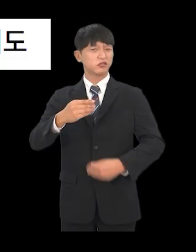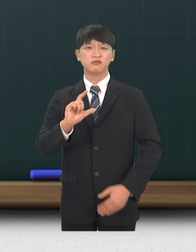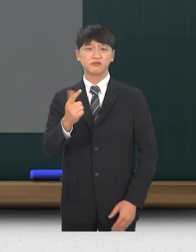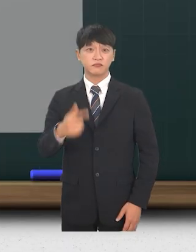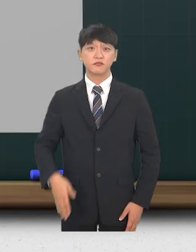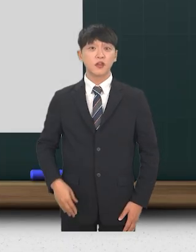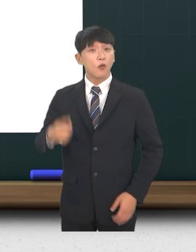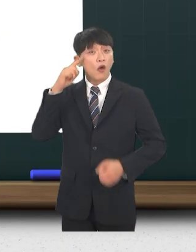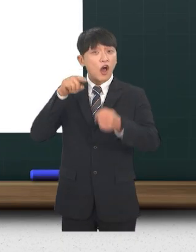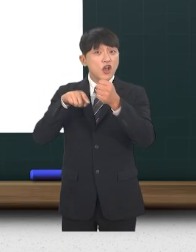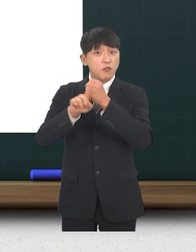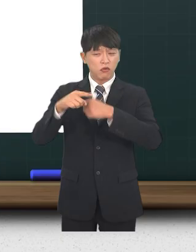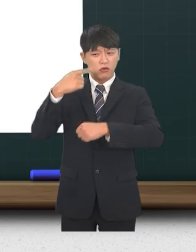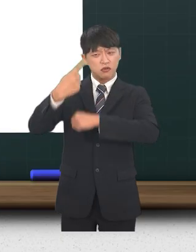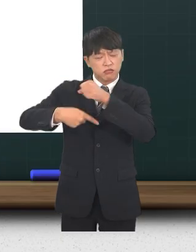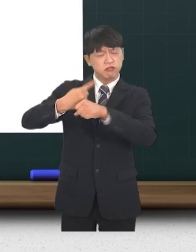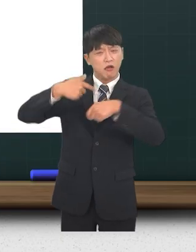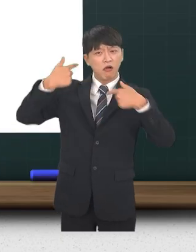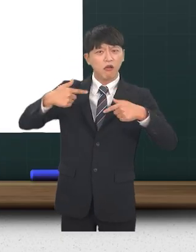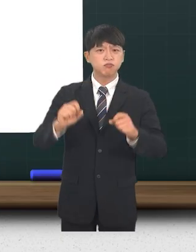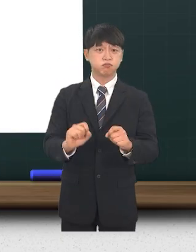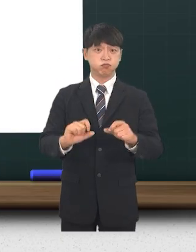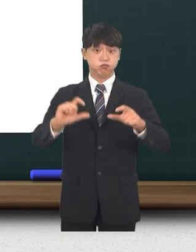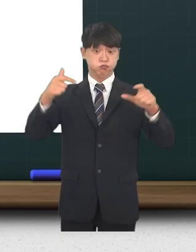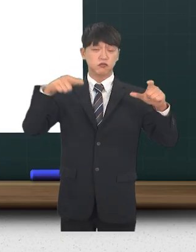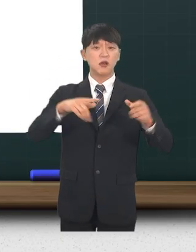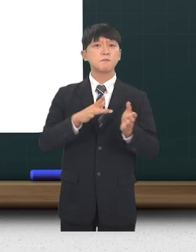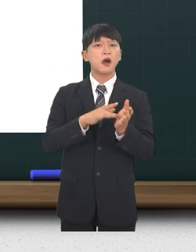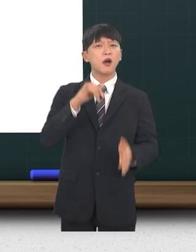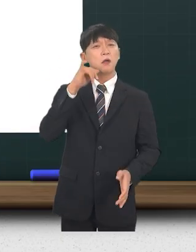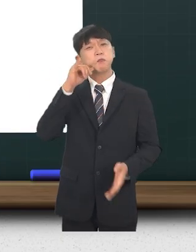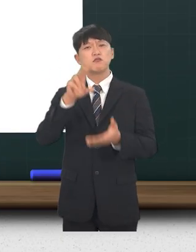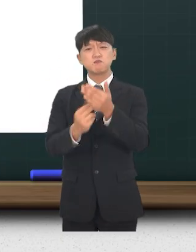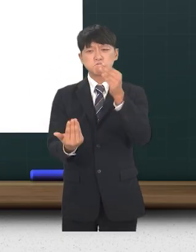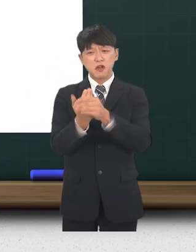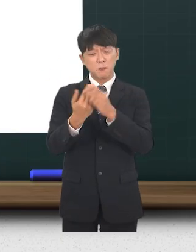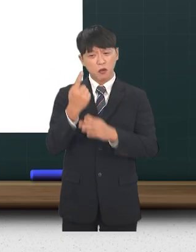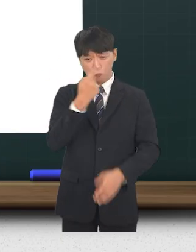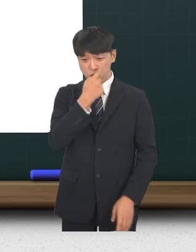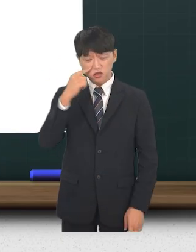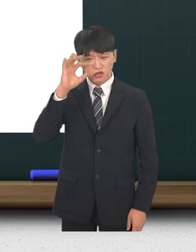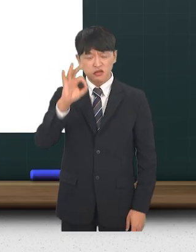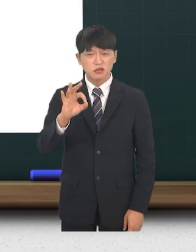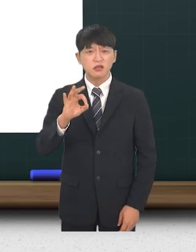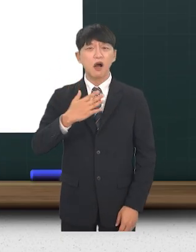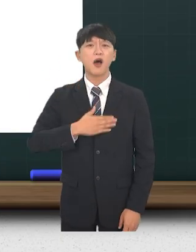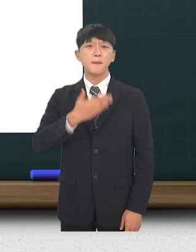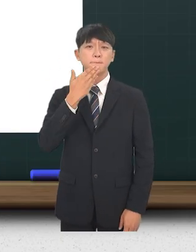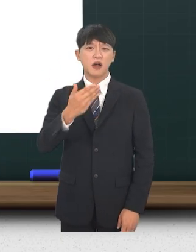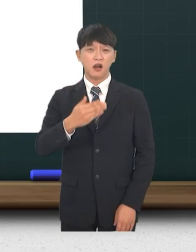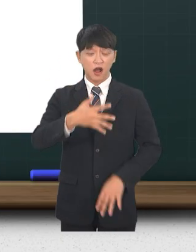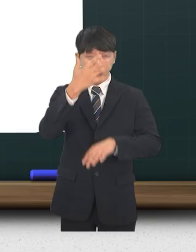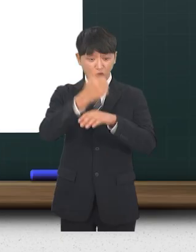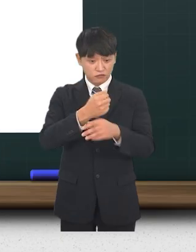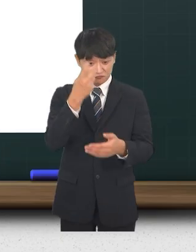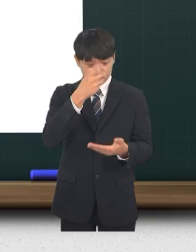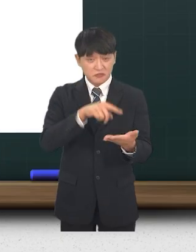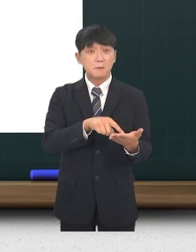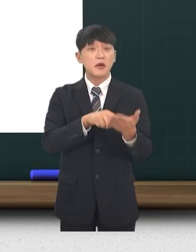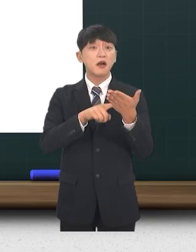아닙니다. 그 이유는 해마다 폭발적으로 증가하는 마약 사범의 수만 봐도 알 수 있죠. 통계를 살펴본